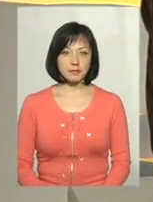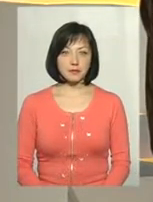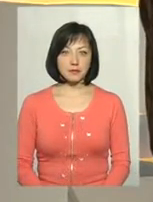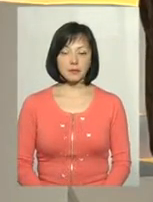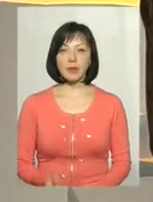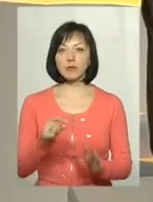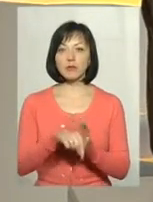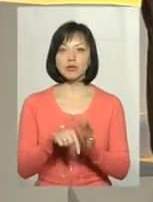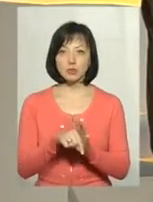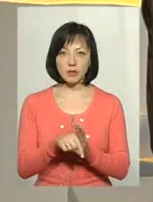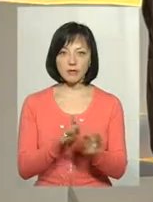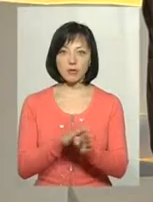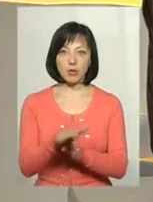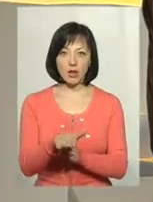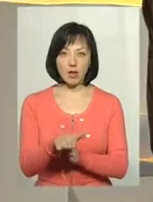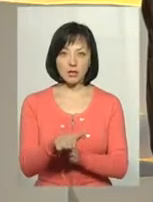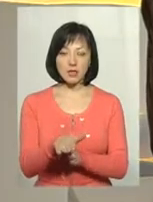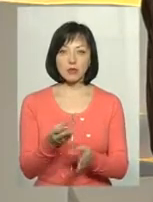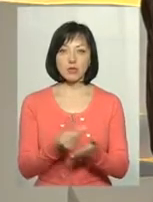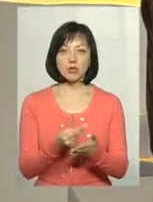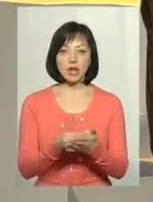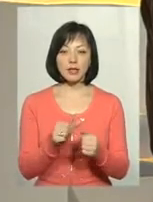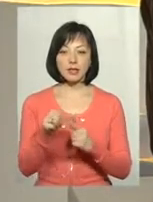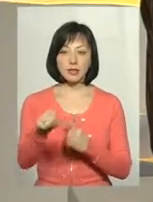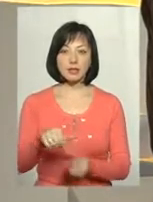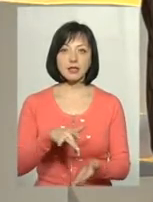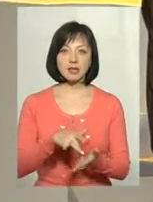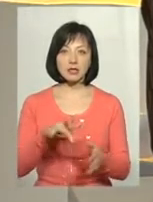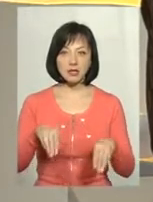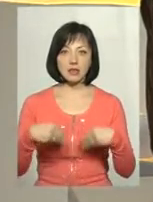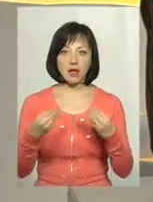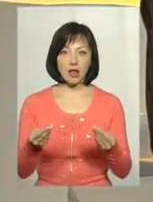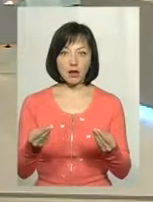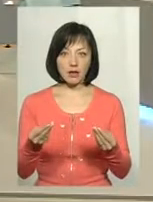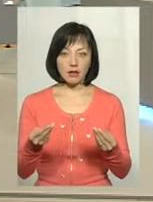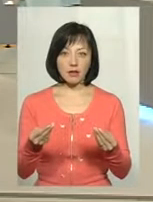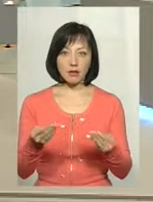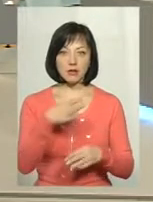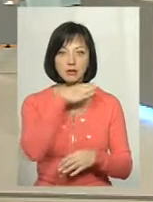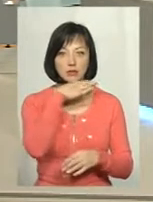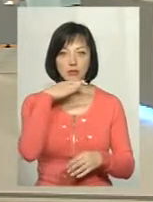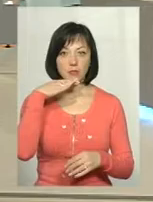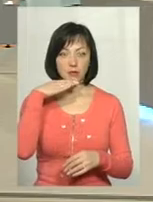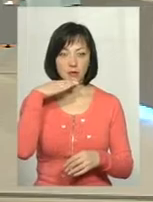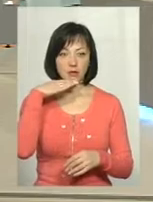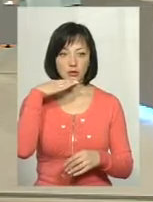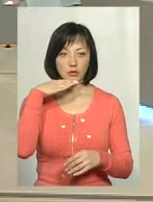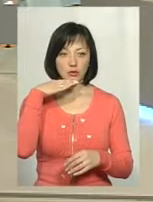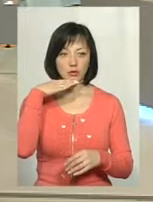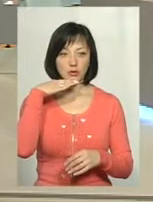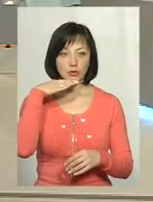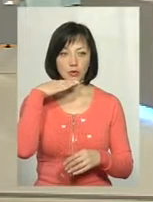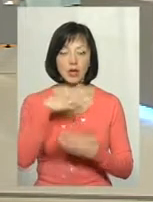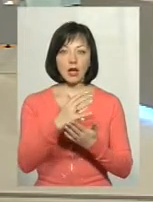По суті, відбулася ота бюджетна децентралізація, яка дала чимало,